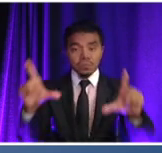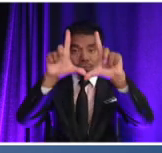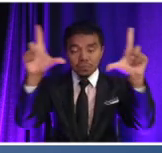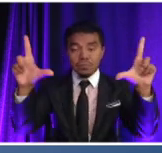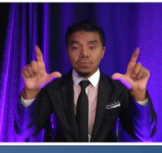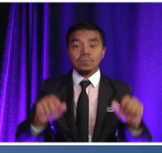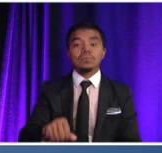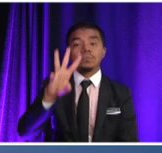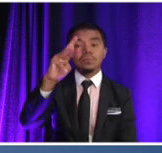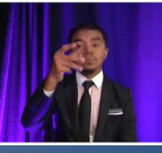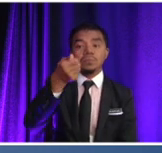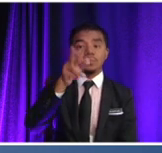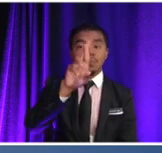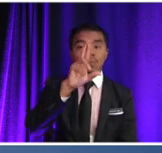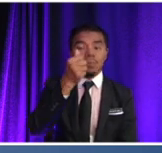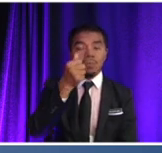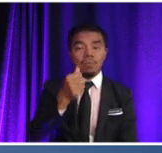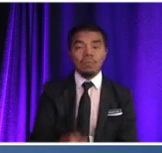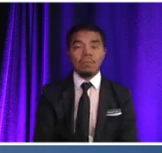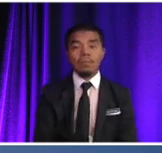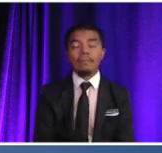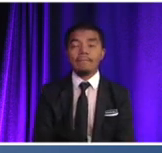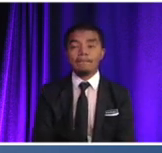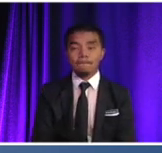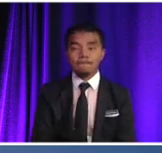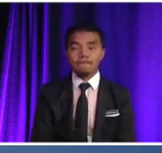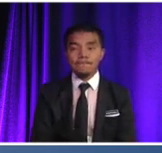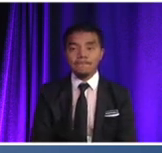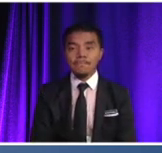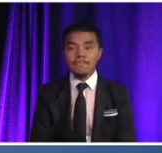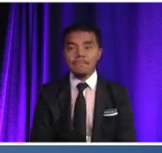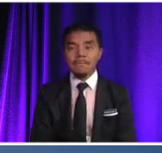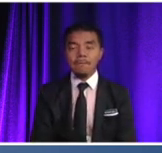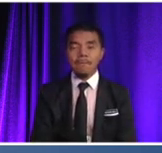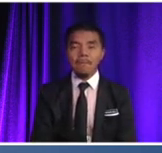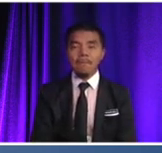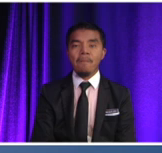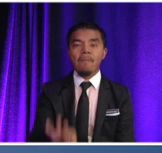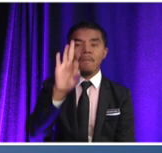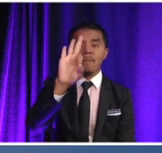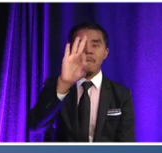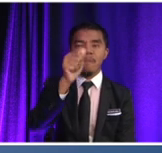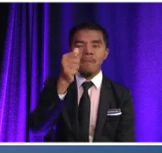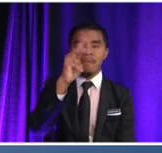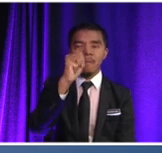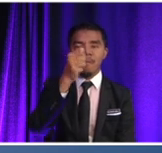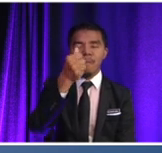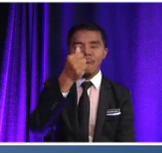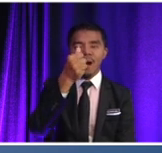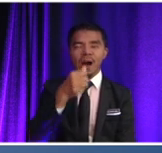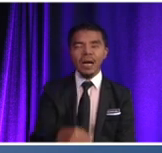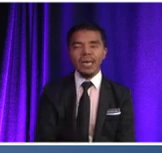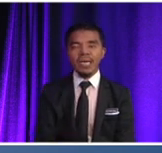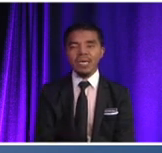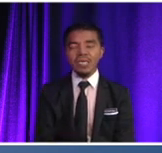Apa fungsi marah ialah memberi bantuan keuangan Oke seterusnya logo fama fungsi dia ialah